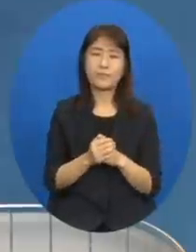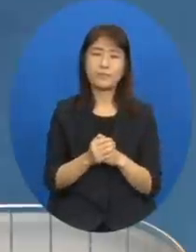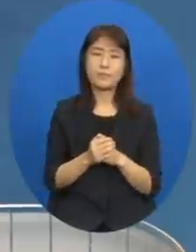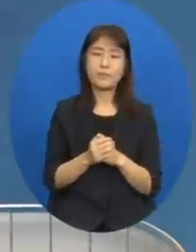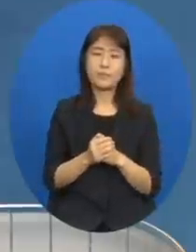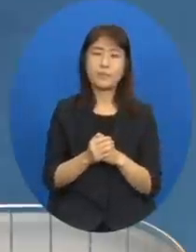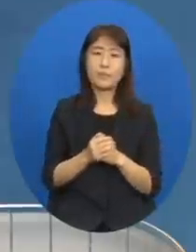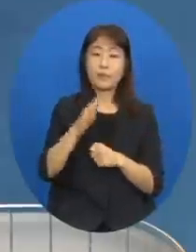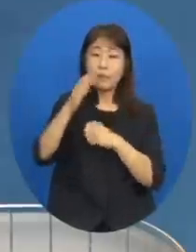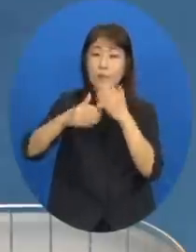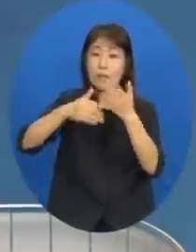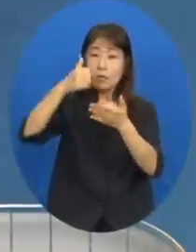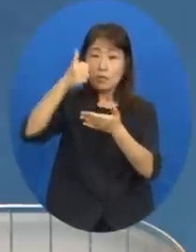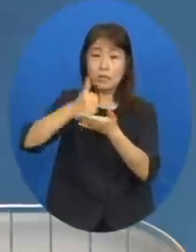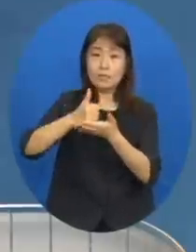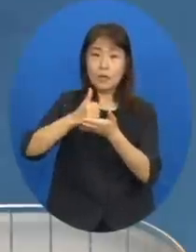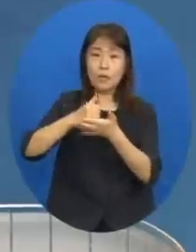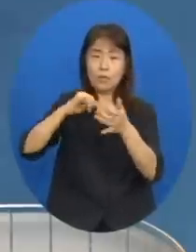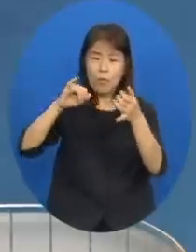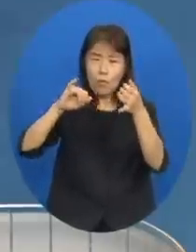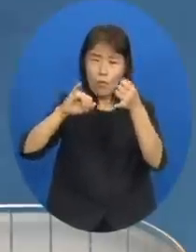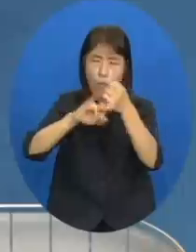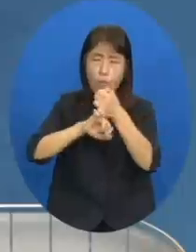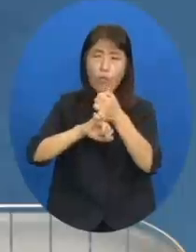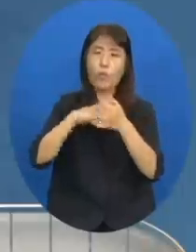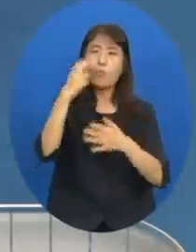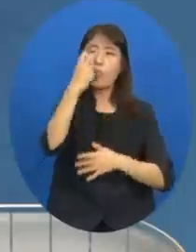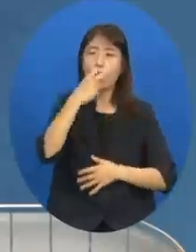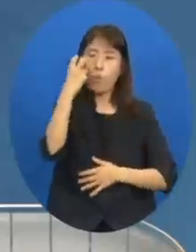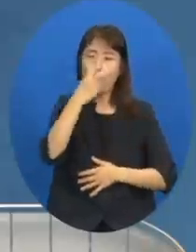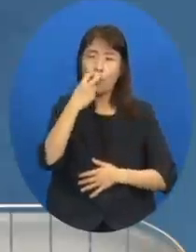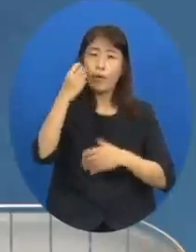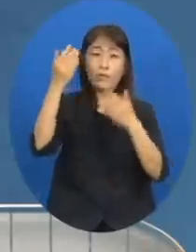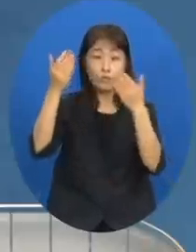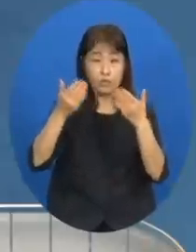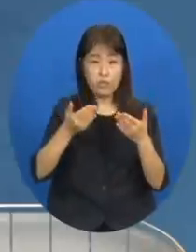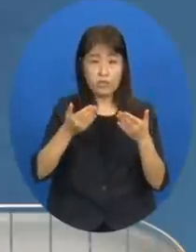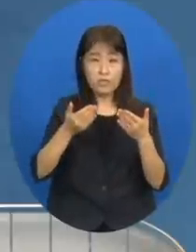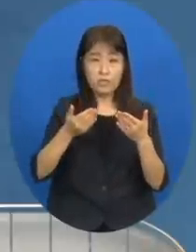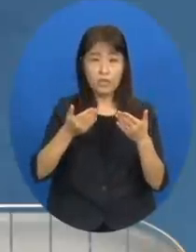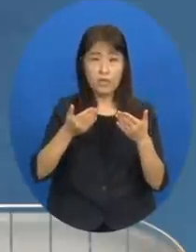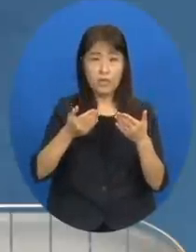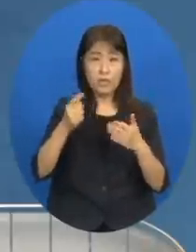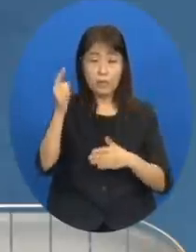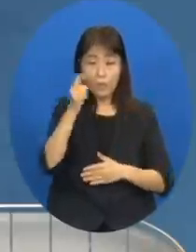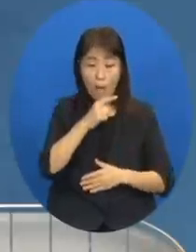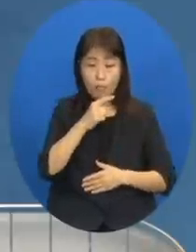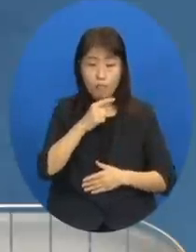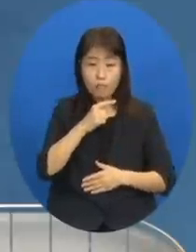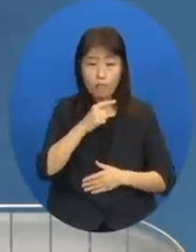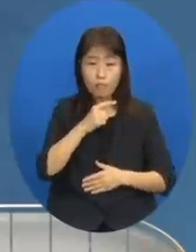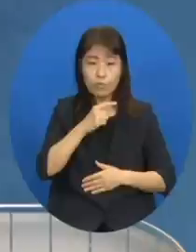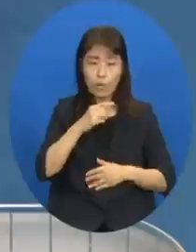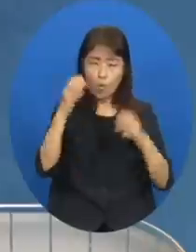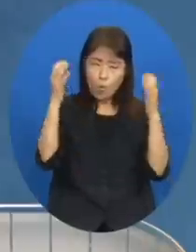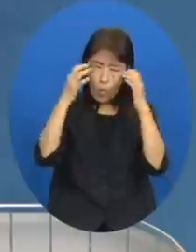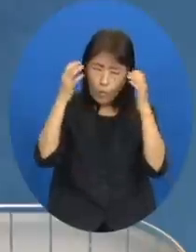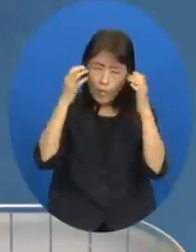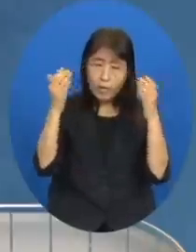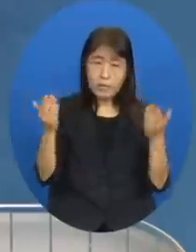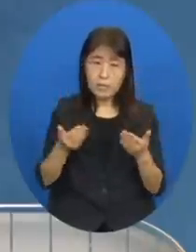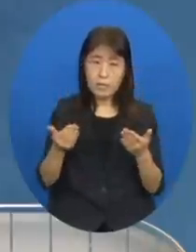하나님께서 반드시 하나님의 자녀들을 보호하시는데 나쁜 일 환란과 어려운 일